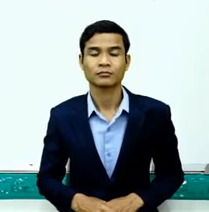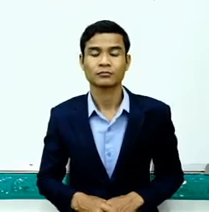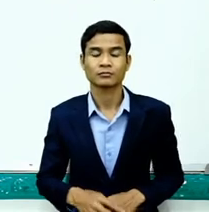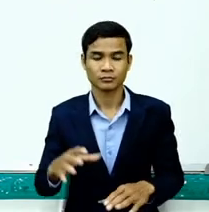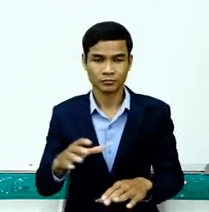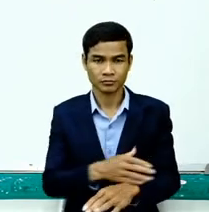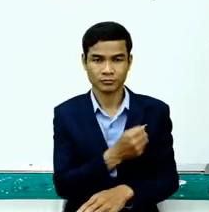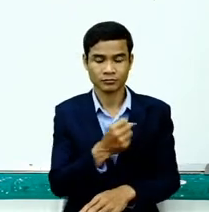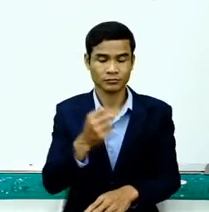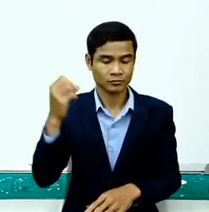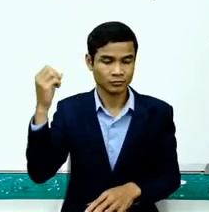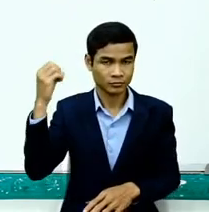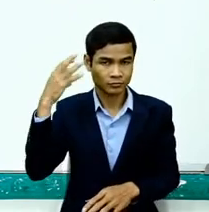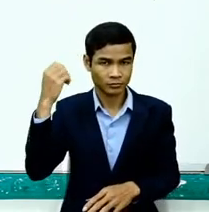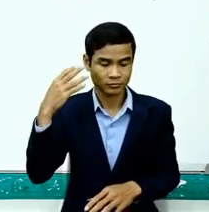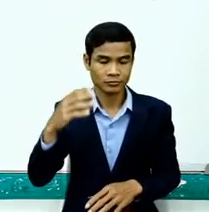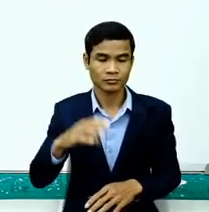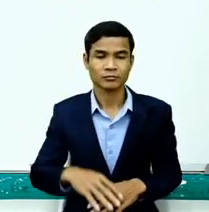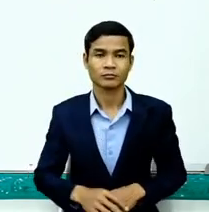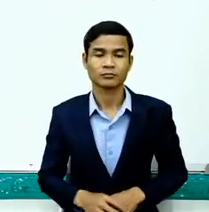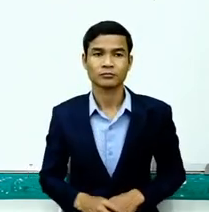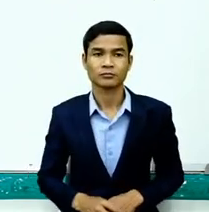rầy